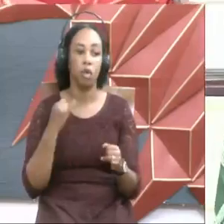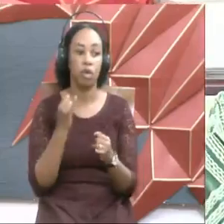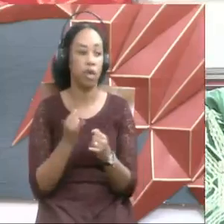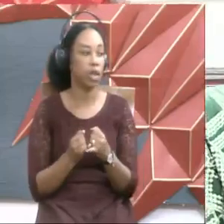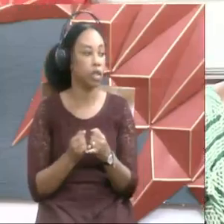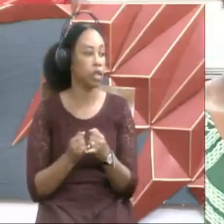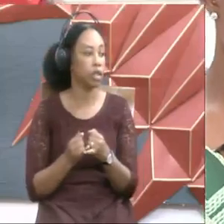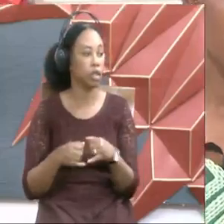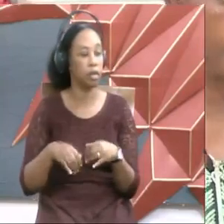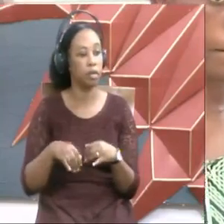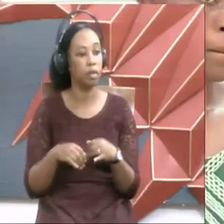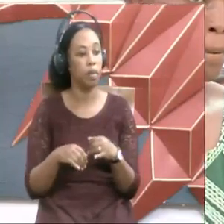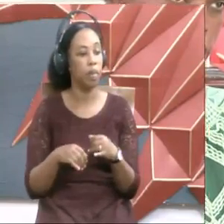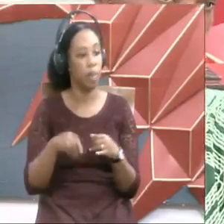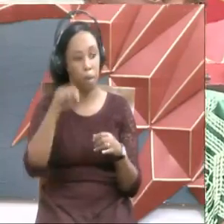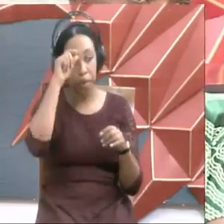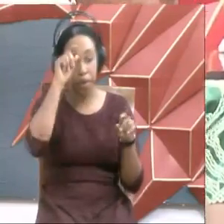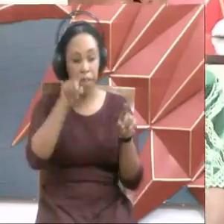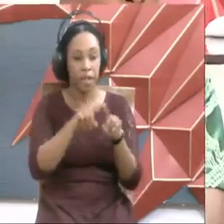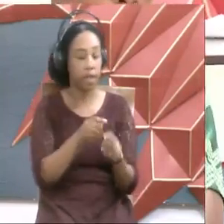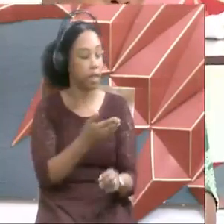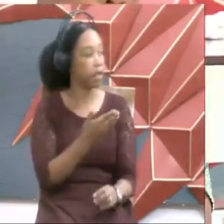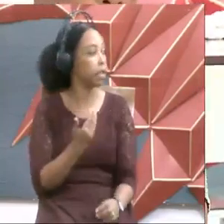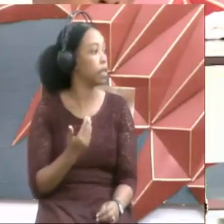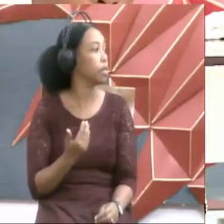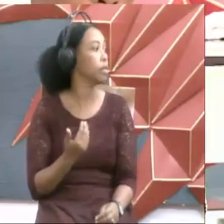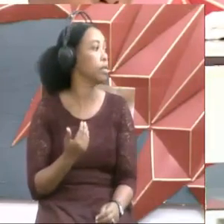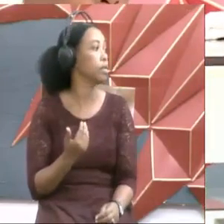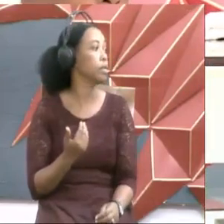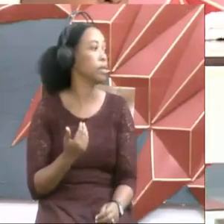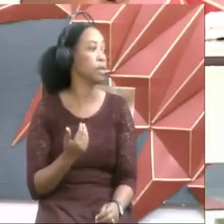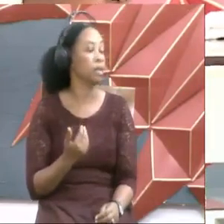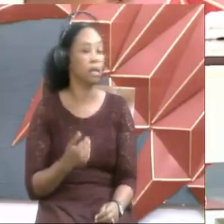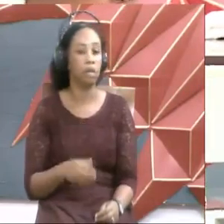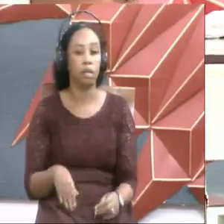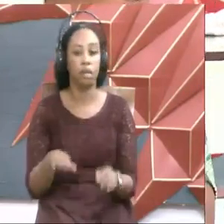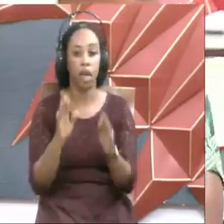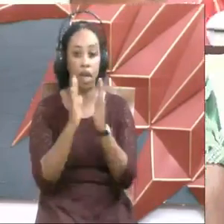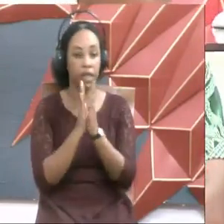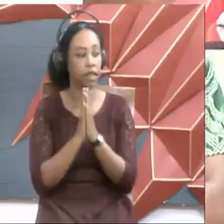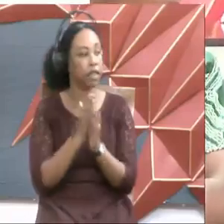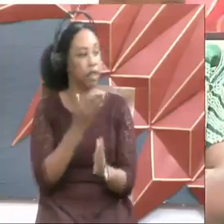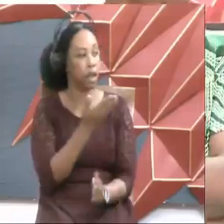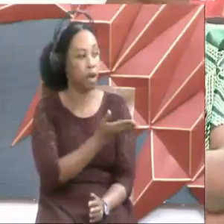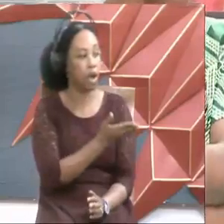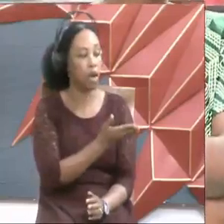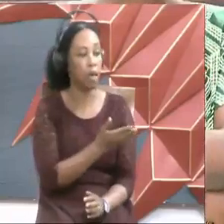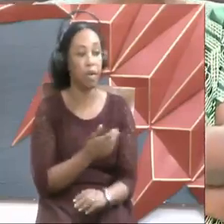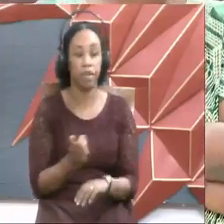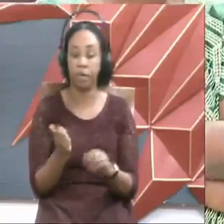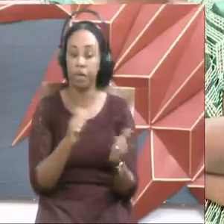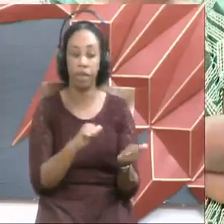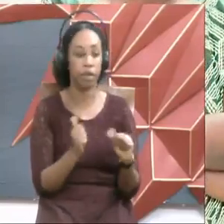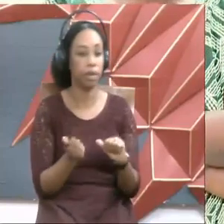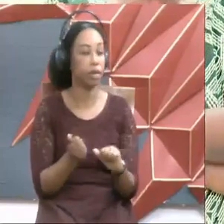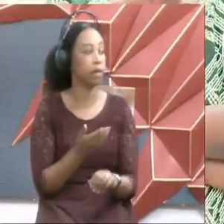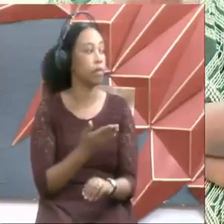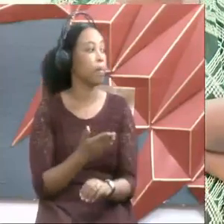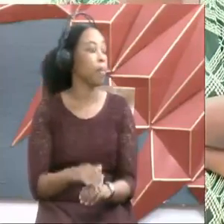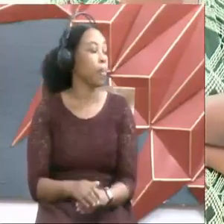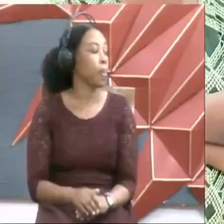muri data tuboyigira hino siza niba ari hino asengera aba ngaba kugira